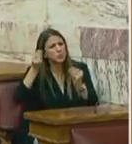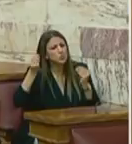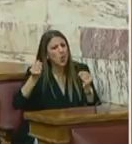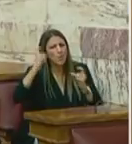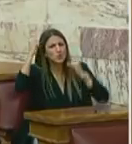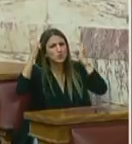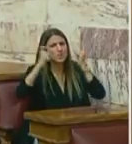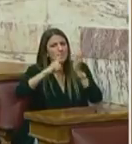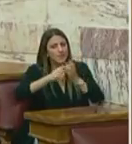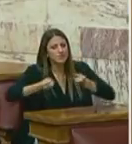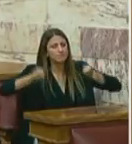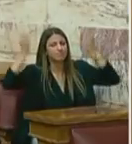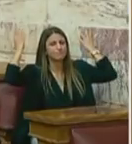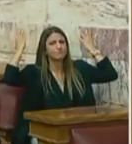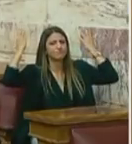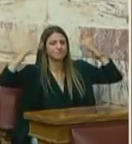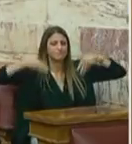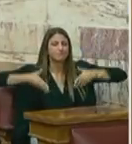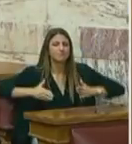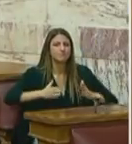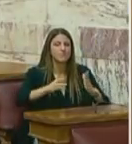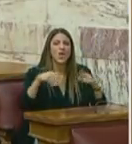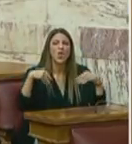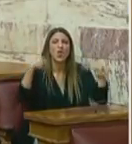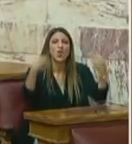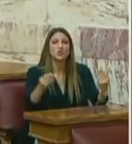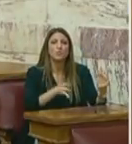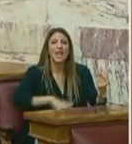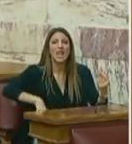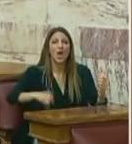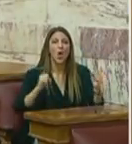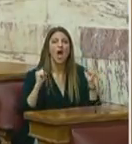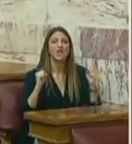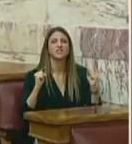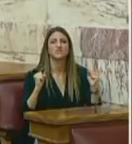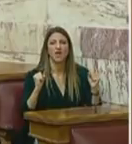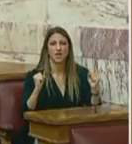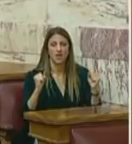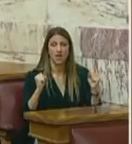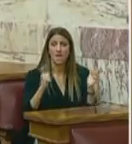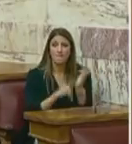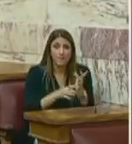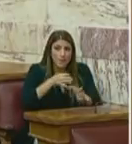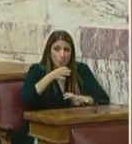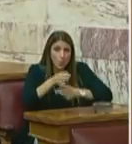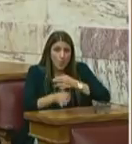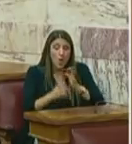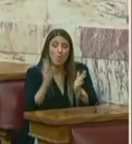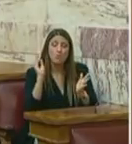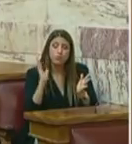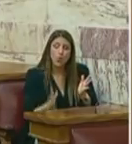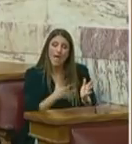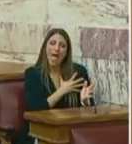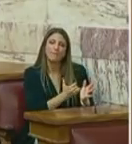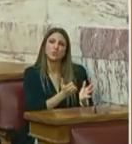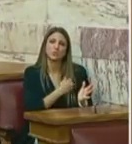θέλετε, θεσμικές εγγυήσεις για την προστασία του δημόσιου συμφέροντος. Διότι, ξέρετε,